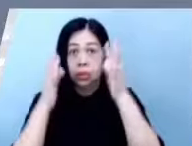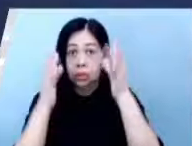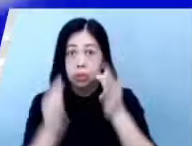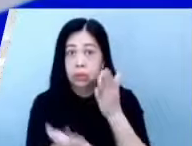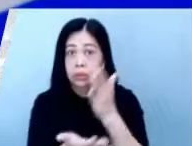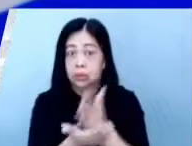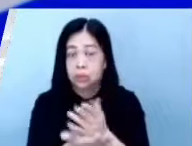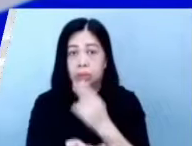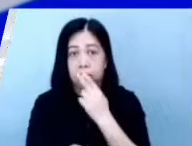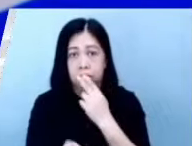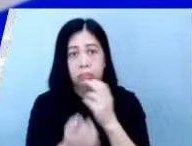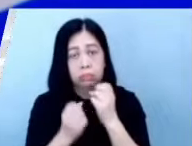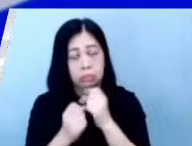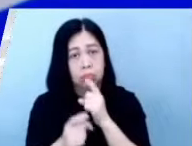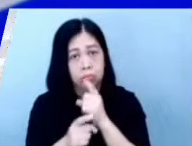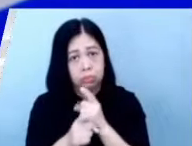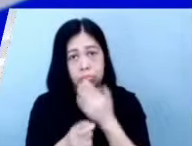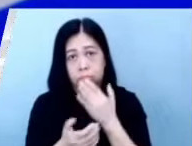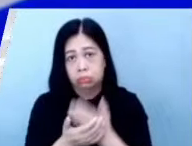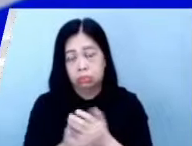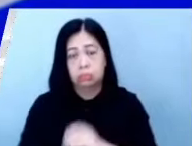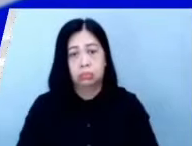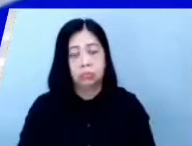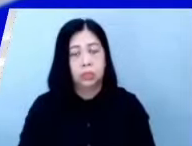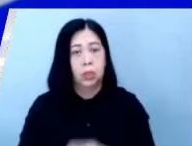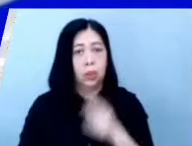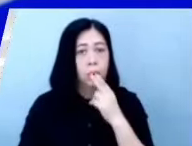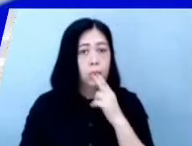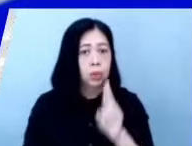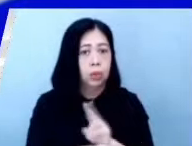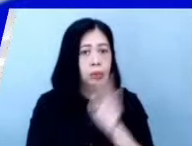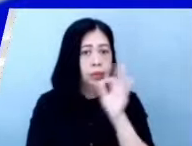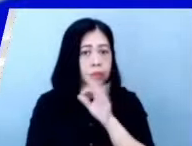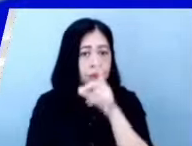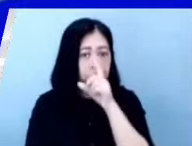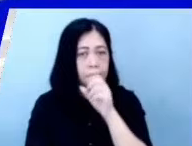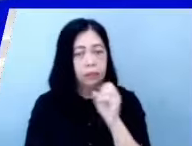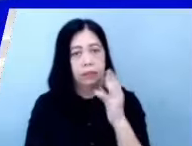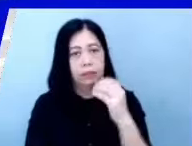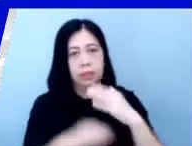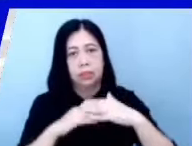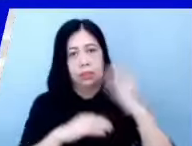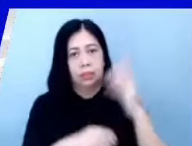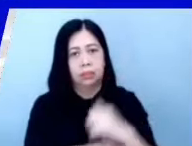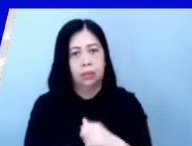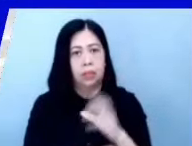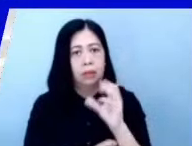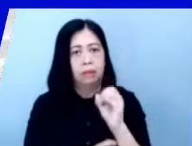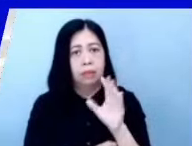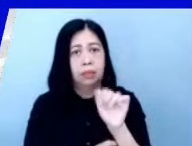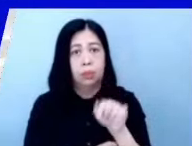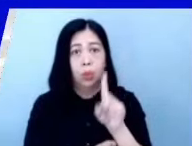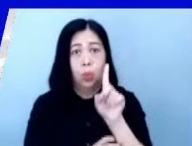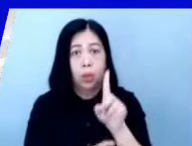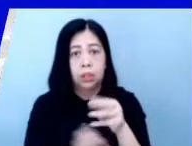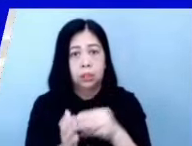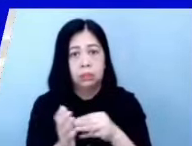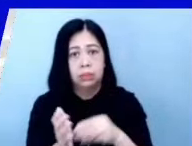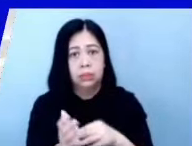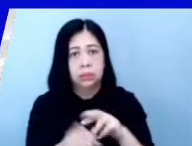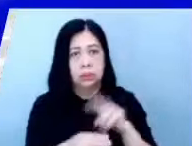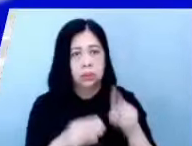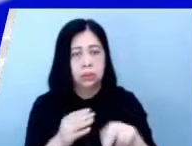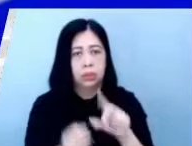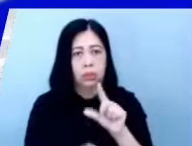commendable. Ang mga tobacco user na Pilipinong edad 15 pataas, nasa 15.1 million batay sa resulta ng 2021 Global